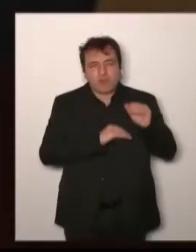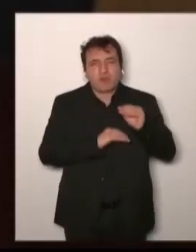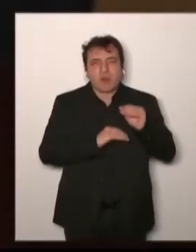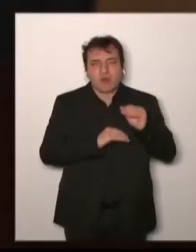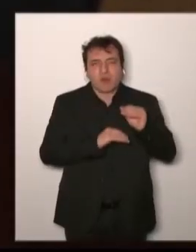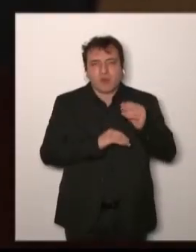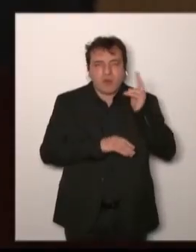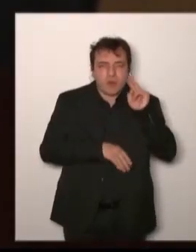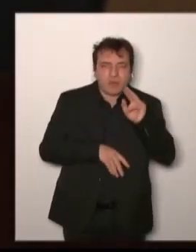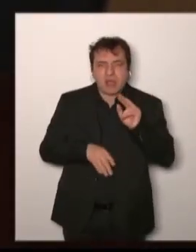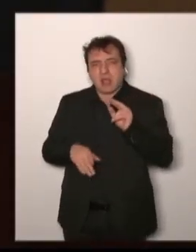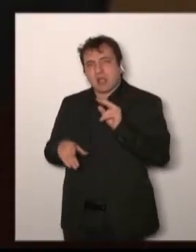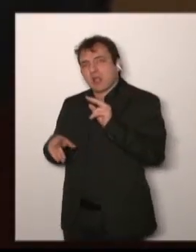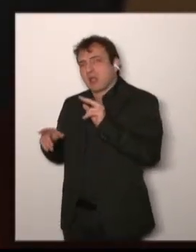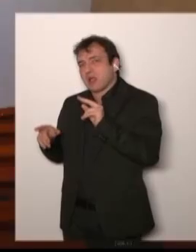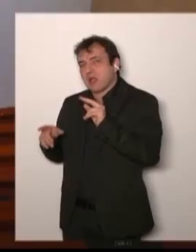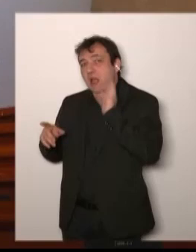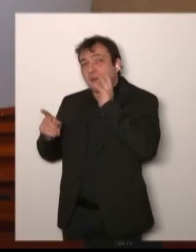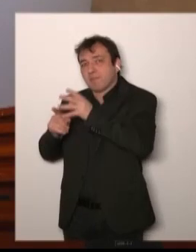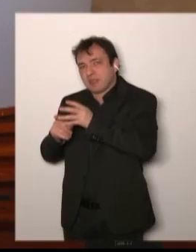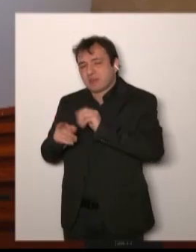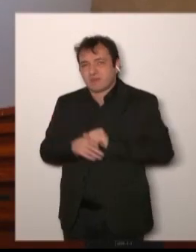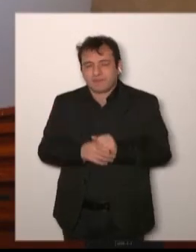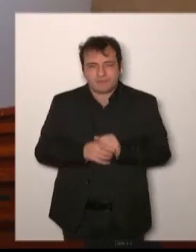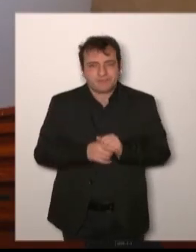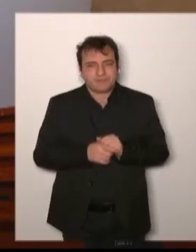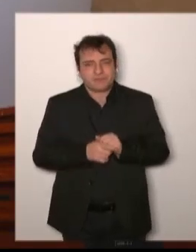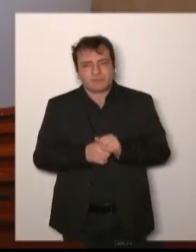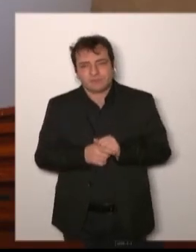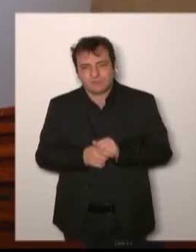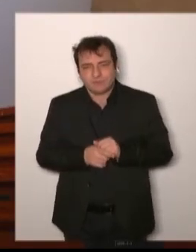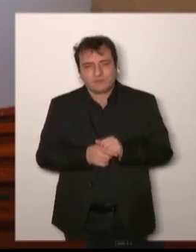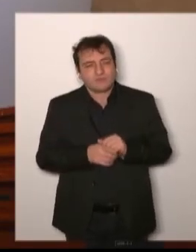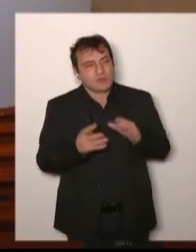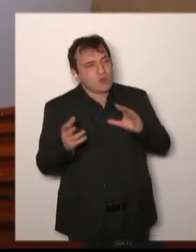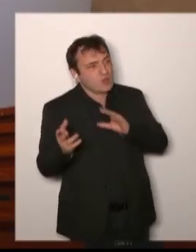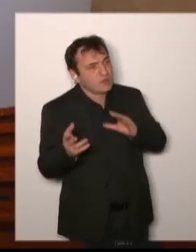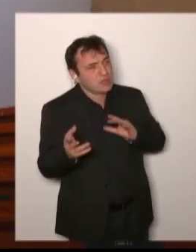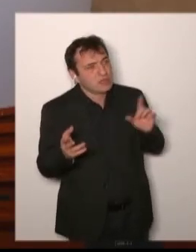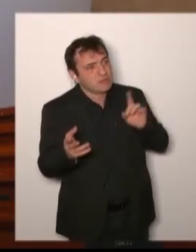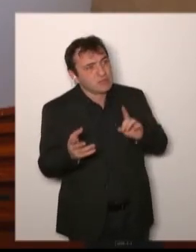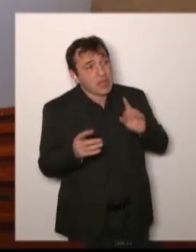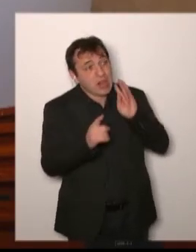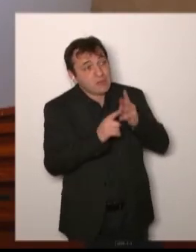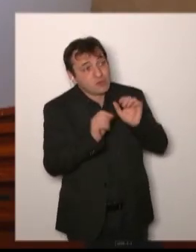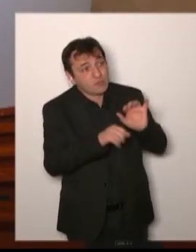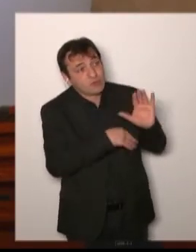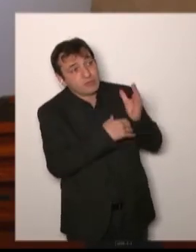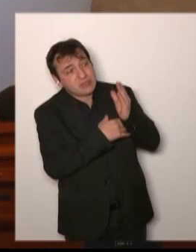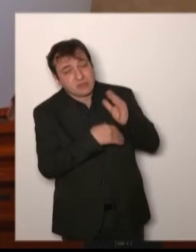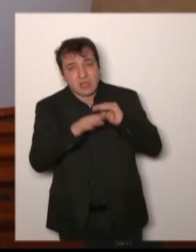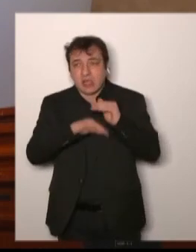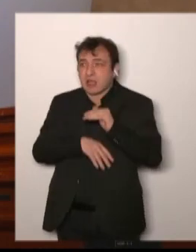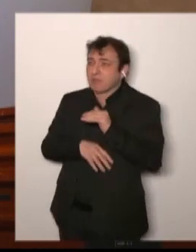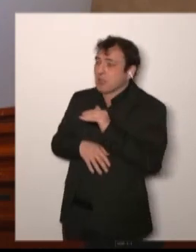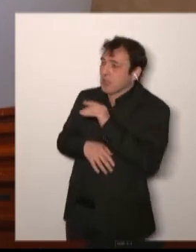au début pour en quelques instants nous présenter justement ce que sera cette mission. Après, John nous parlera du plan et on prendra